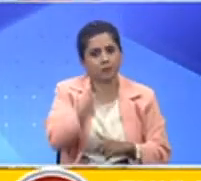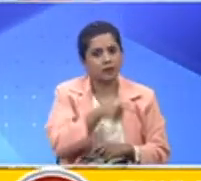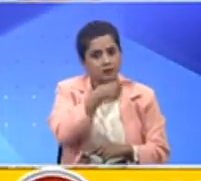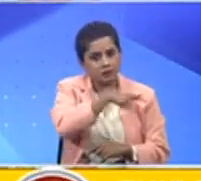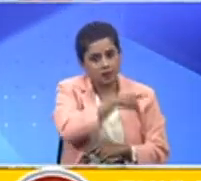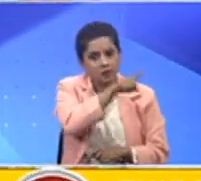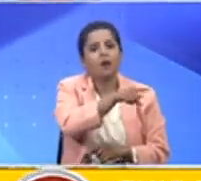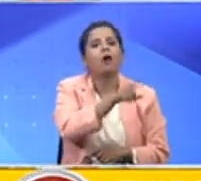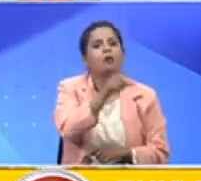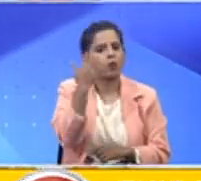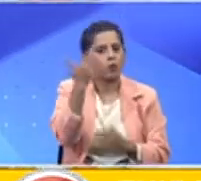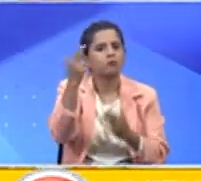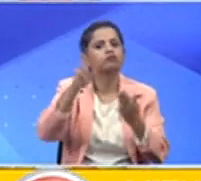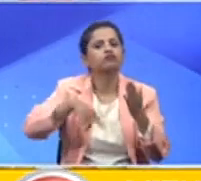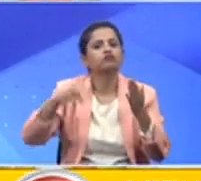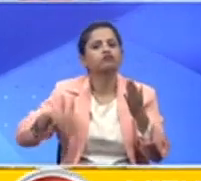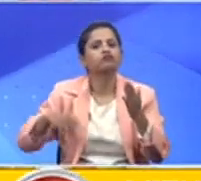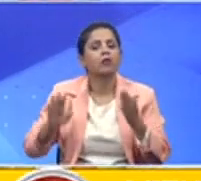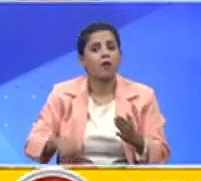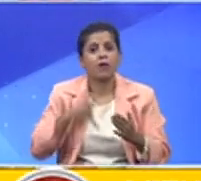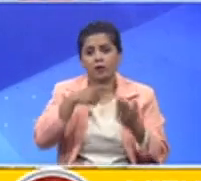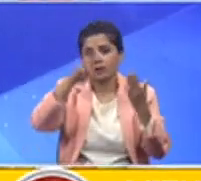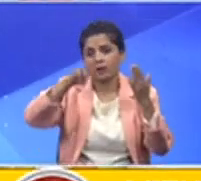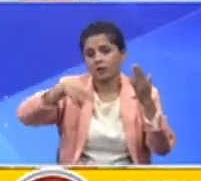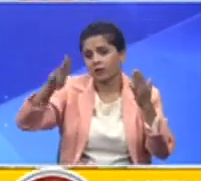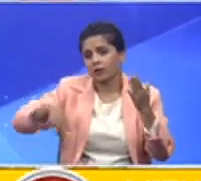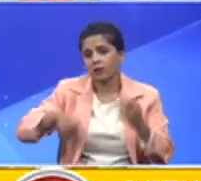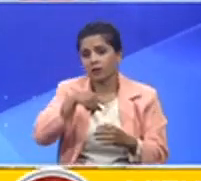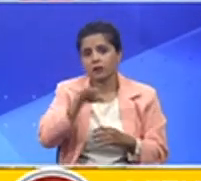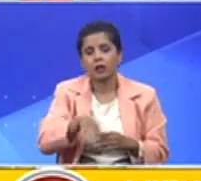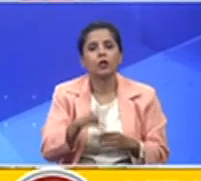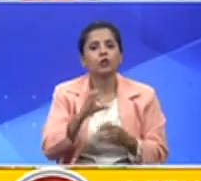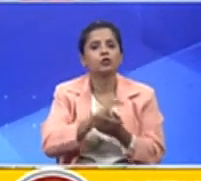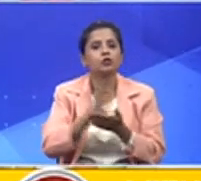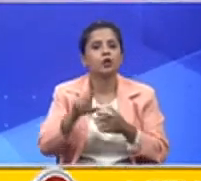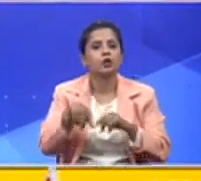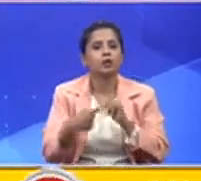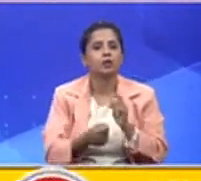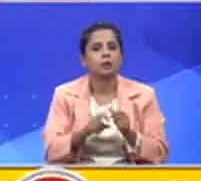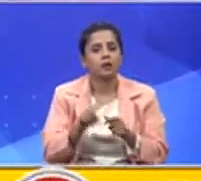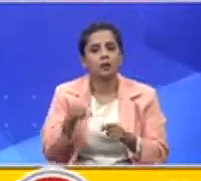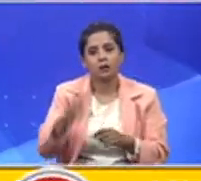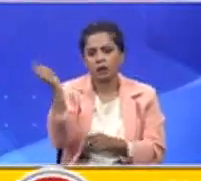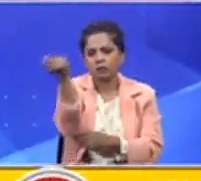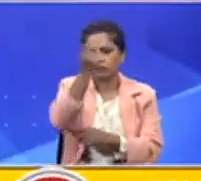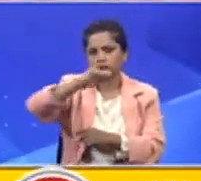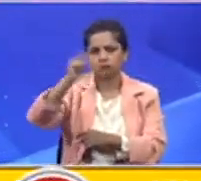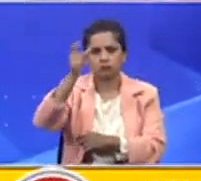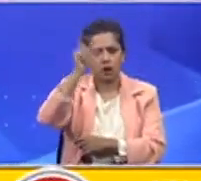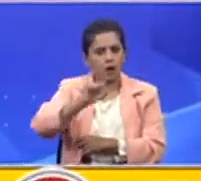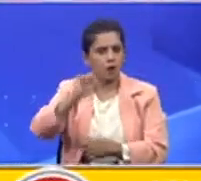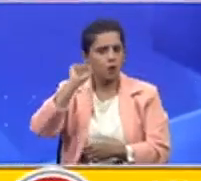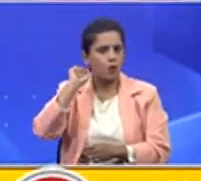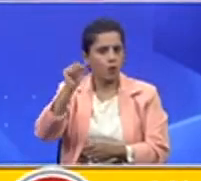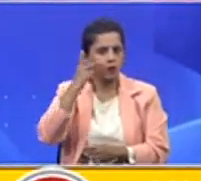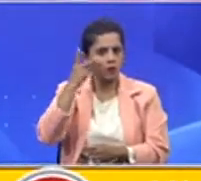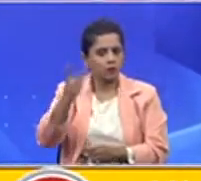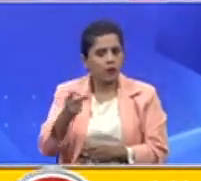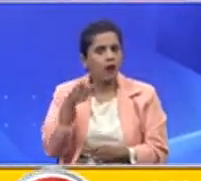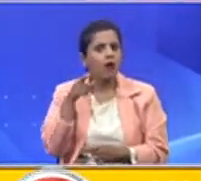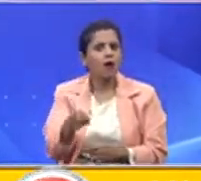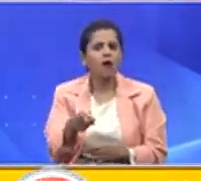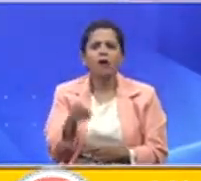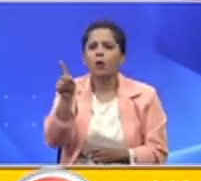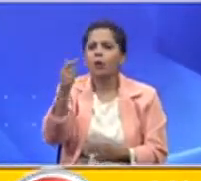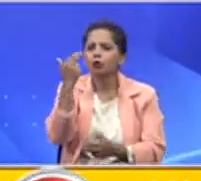बनाई थी ये पेंटिंग छत्रपती वीर सिवाजे महाराज के जीवन के एक प्रसंग